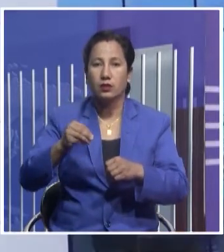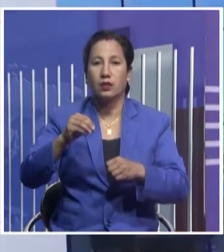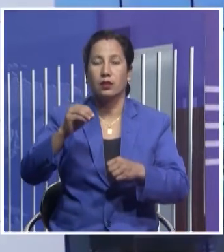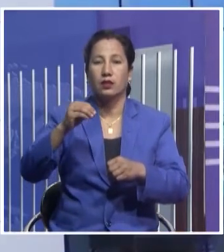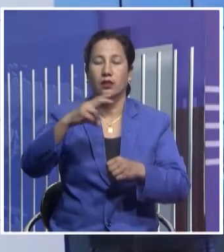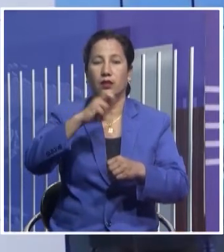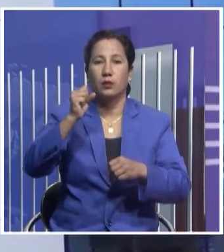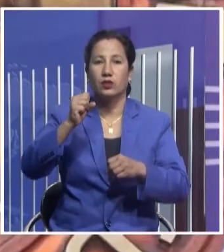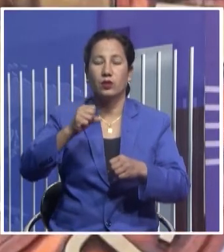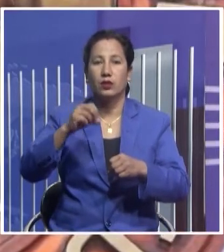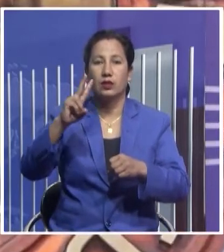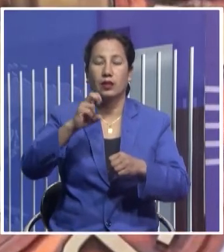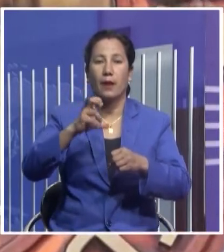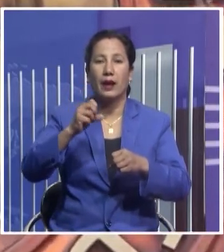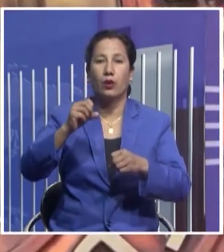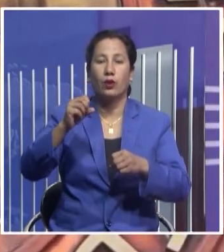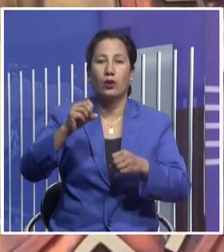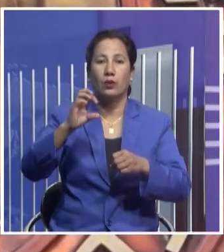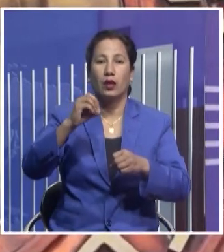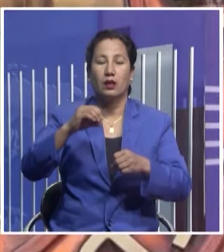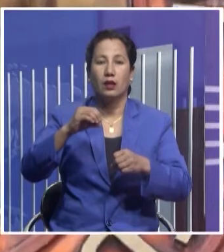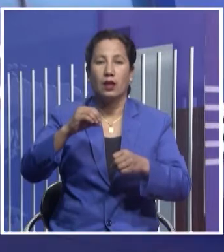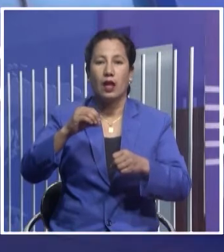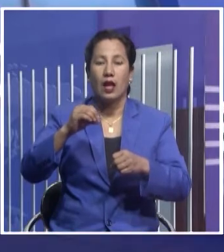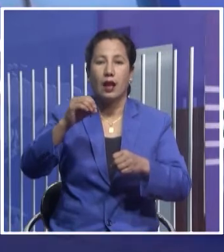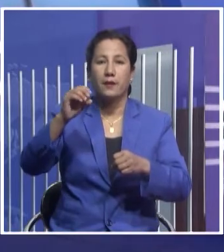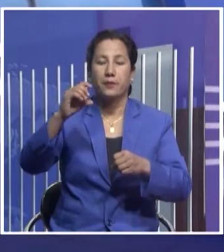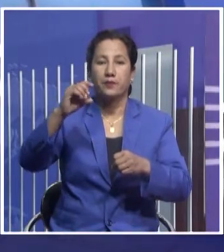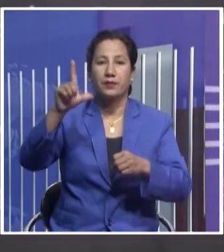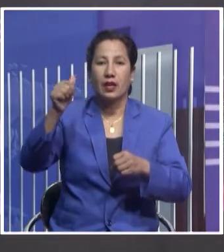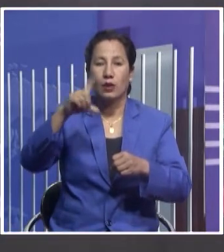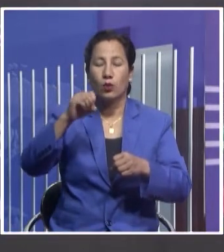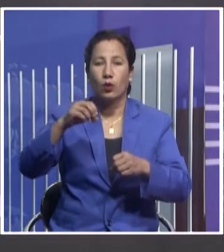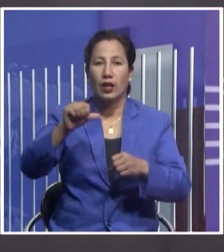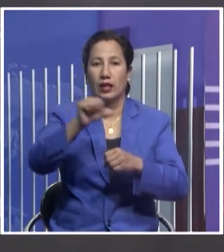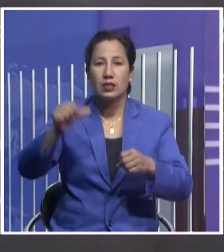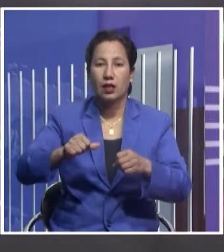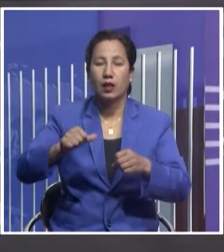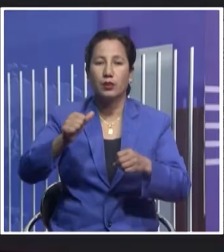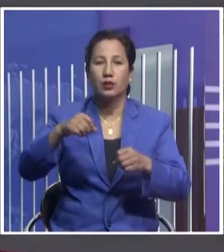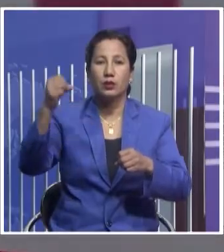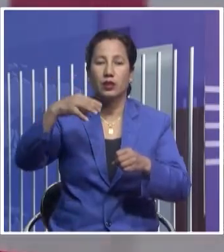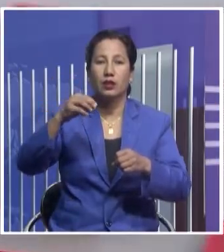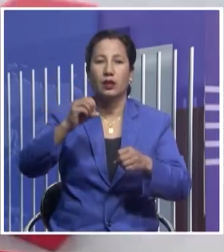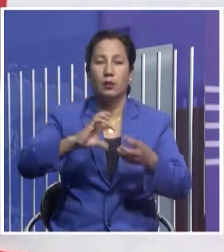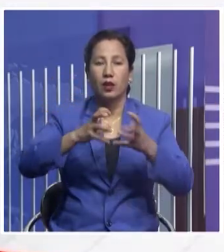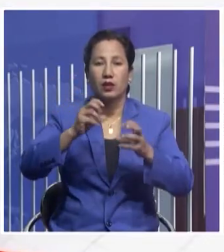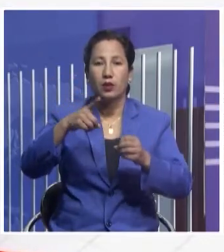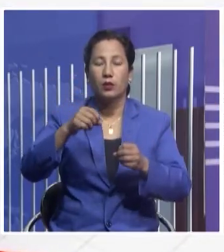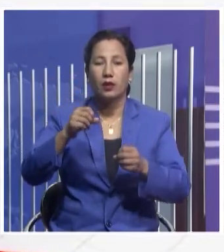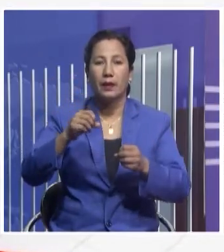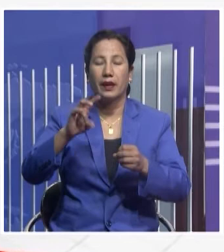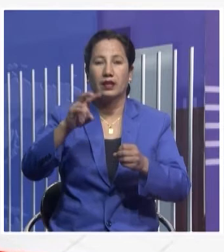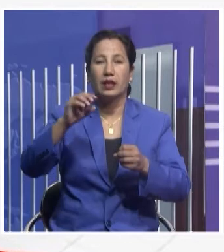हाइड्रो, नेशनल हाइड्रो पावर, गुडवेल फाइनान्स, आँखु खोला जलविद्युत, तेह्रथुम पावर कम्पनी, मल्टिपर्पोज फाइनान्स